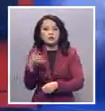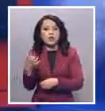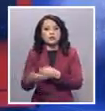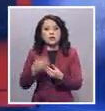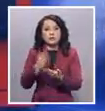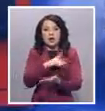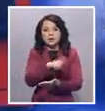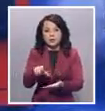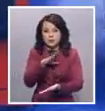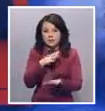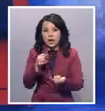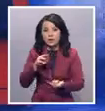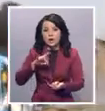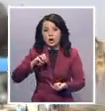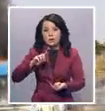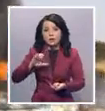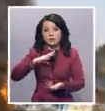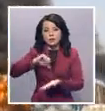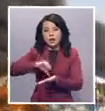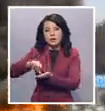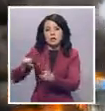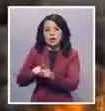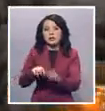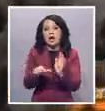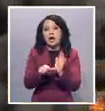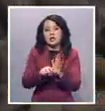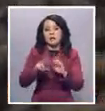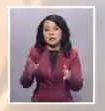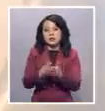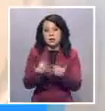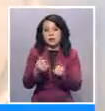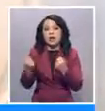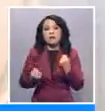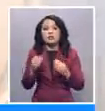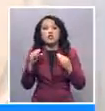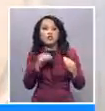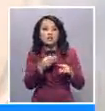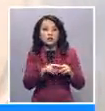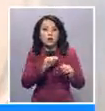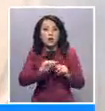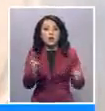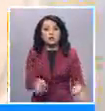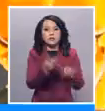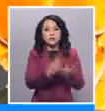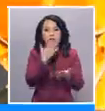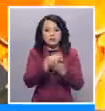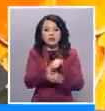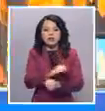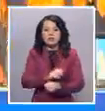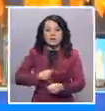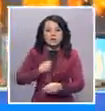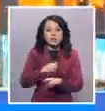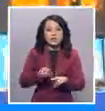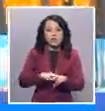қатысқан. Олар Метробас транспорттық компаниясының 6 бірдей машинасын өртеп, 9-ын тас атып зақымдаған. Сонымен қатар шерушілер өзге де